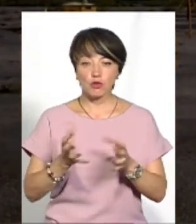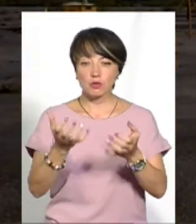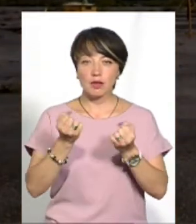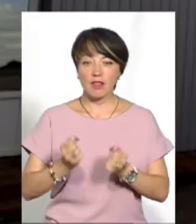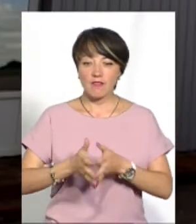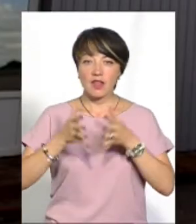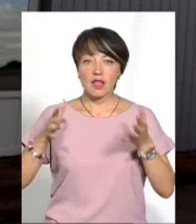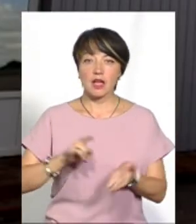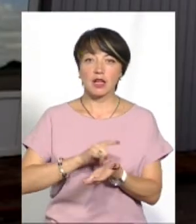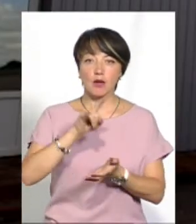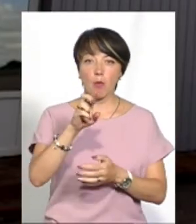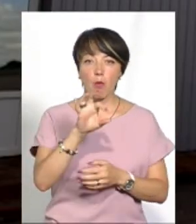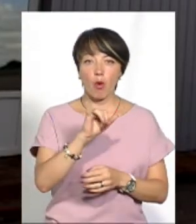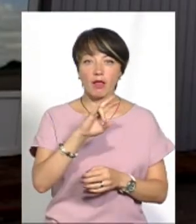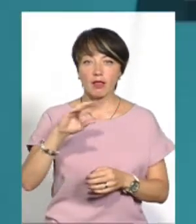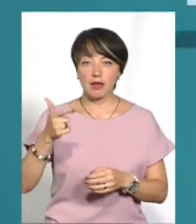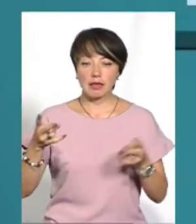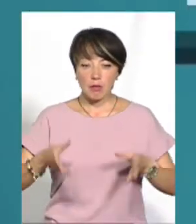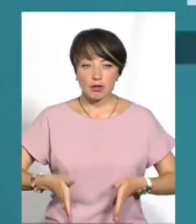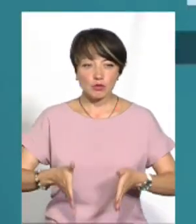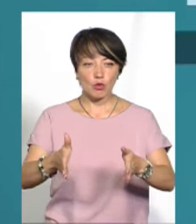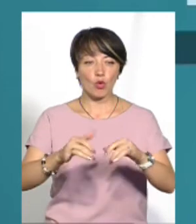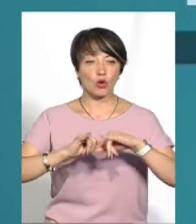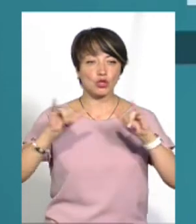«Боїнг», злітно-посадкову смугу треба розширяти.